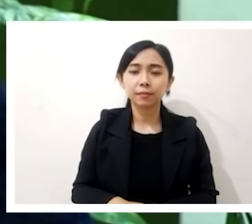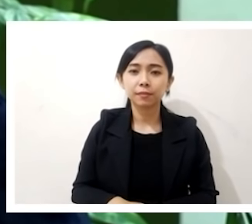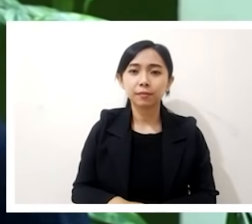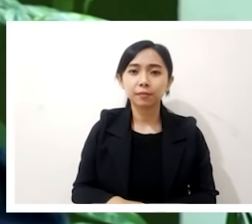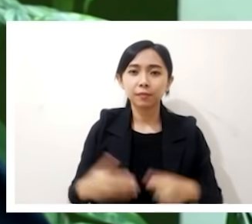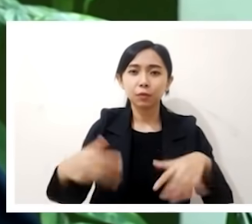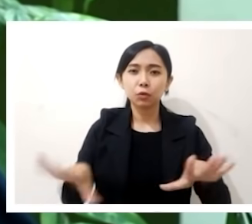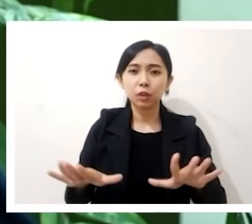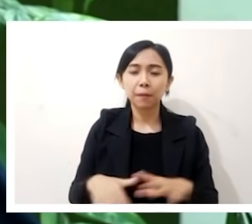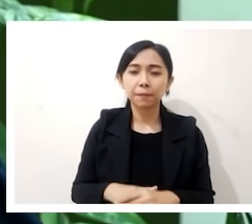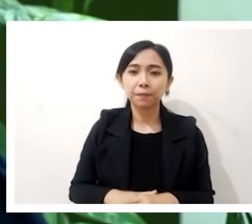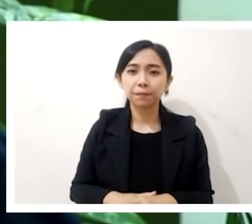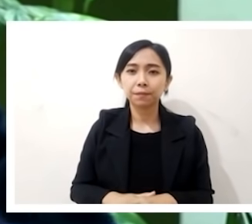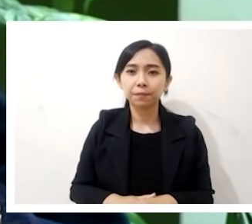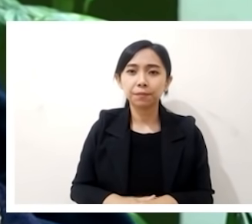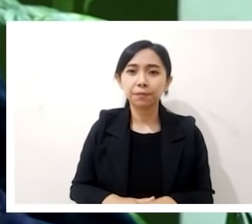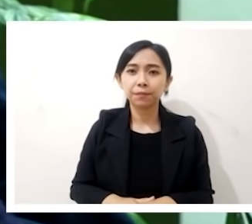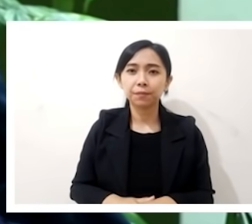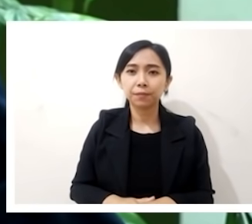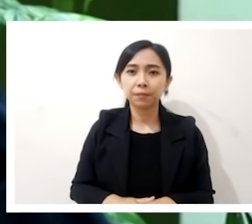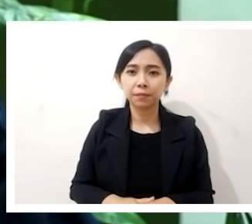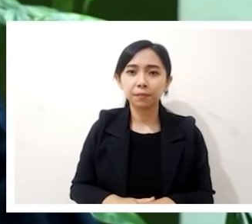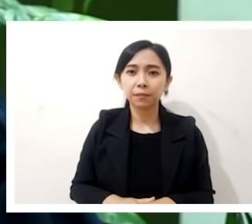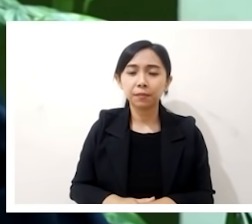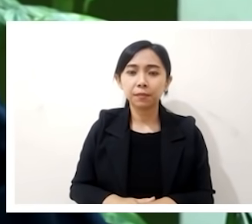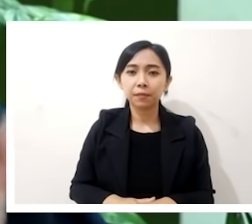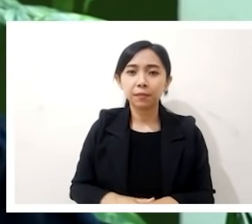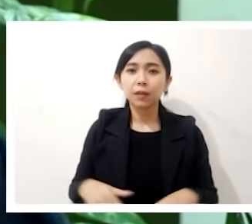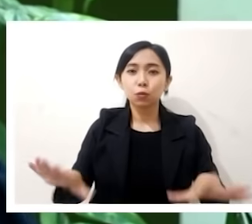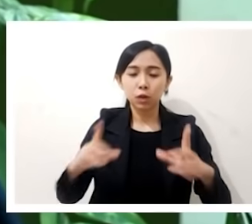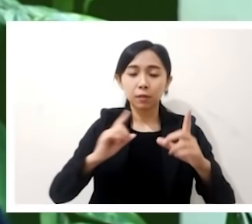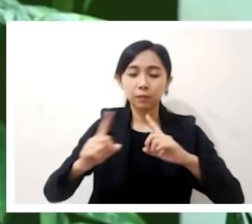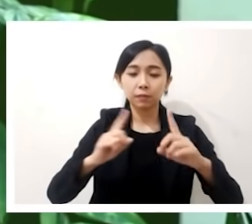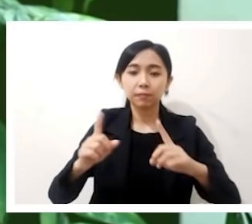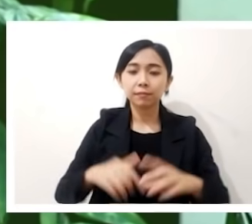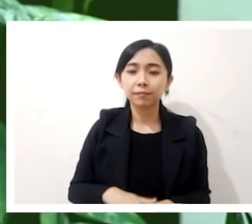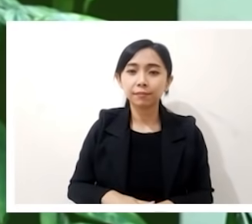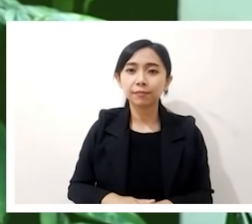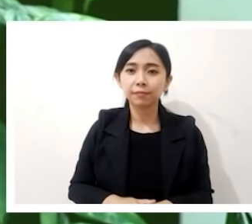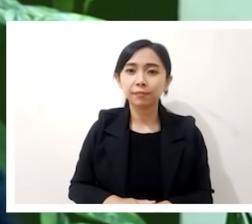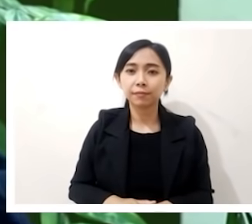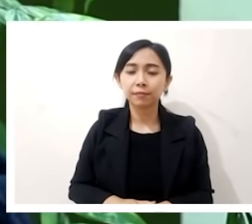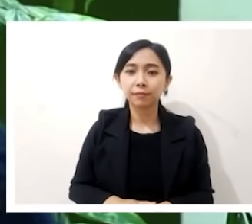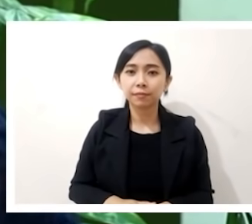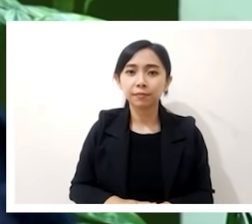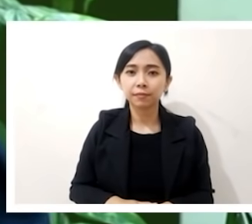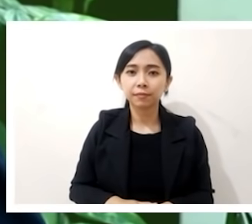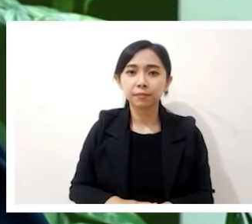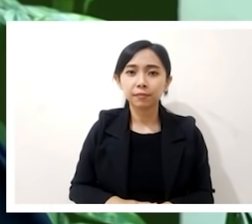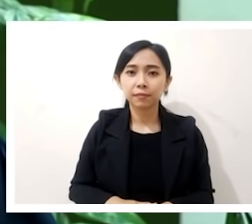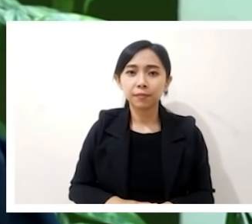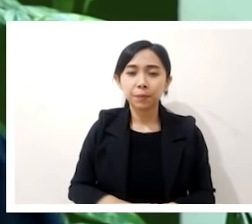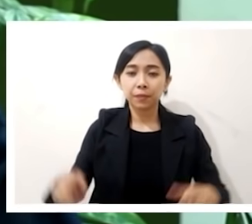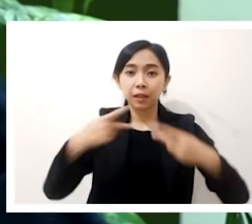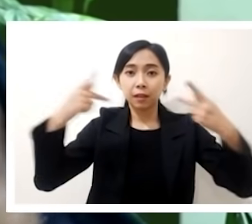Setelah kata-kata permohonan pengampunan dosa diri dan keluarganya, barulah imam